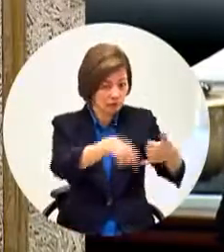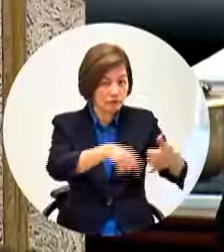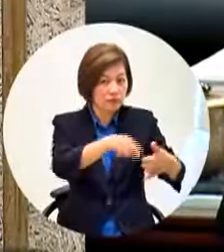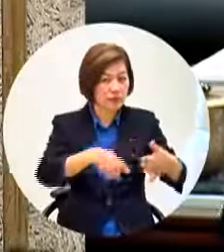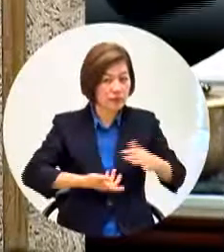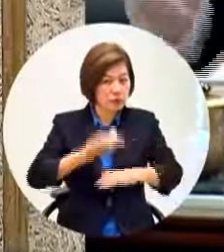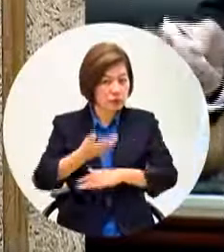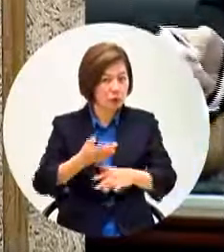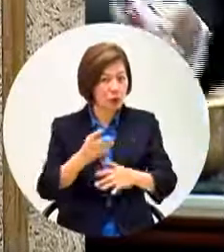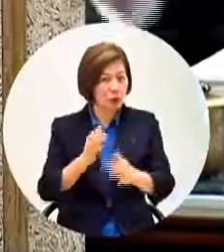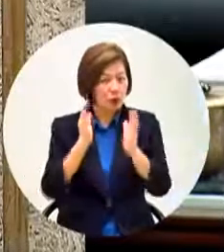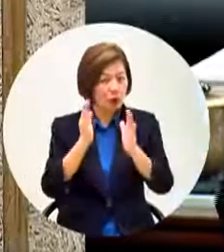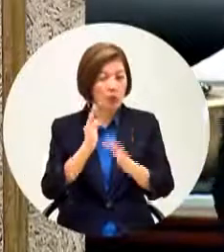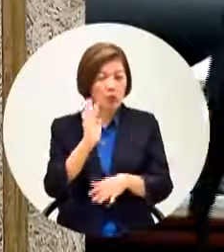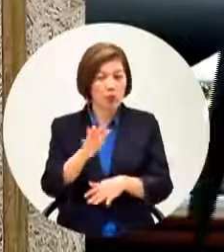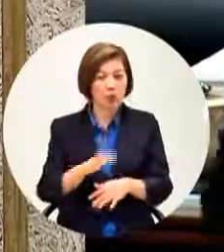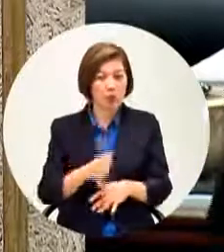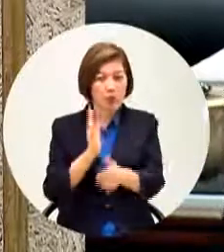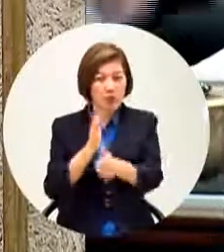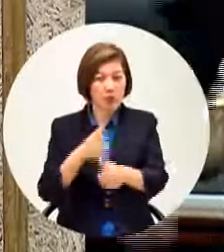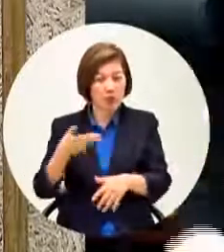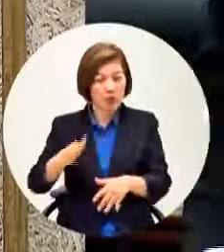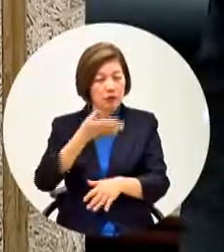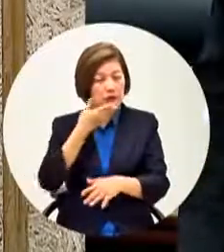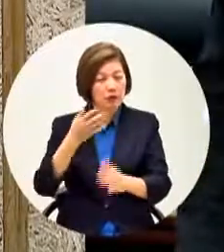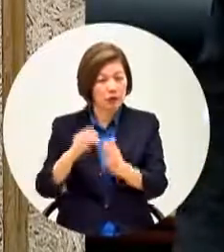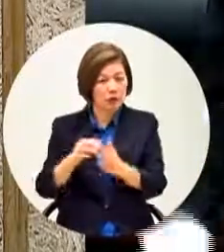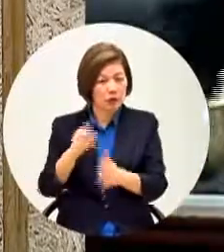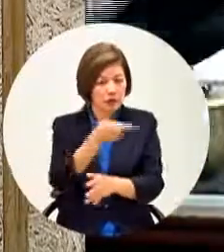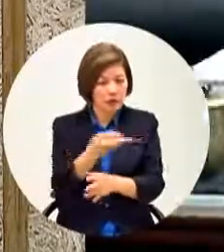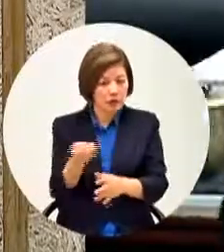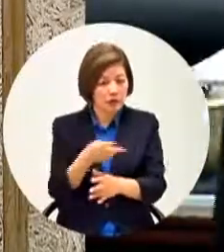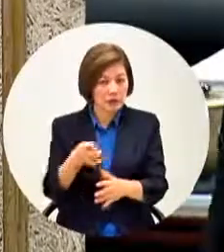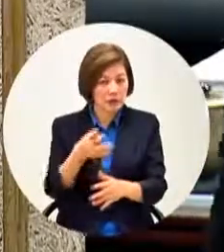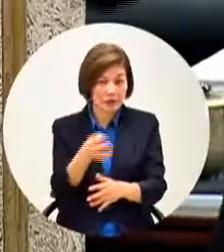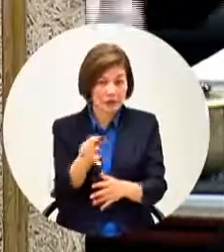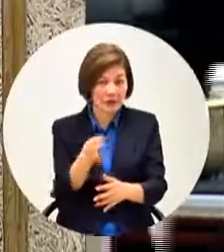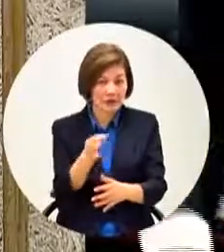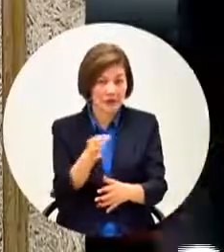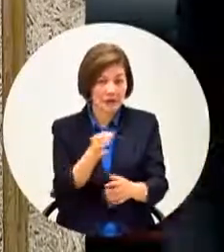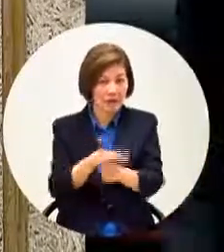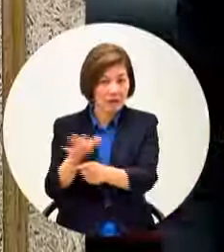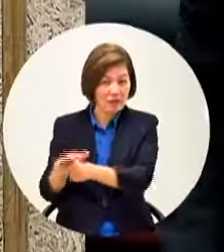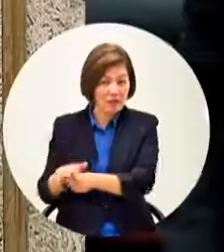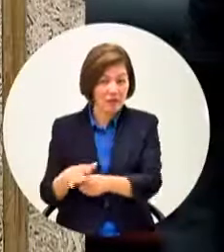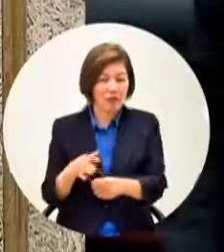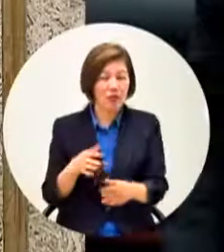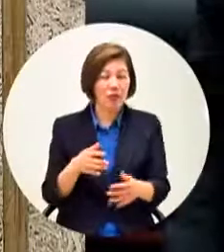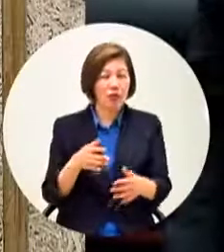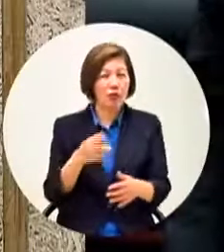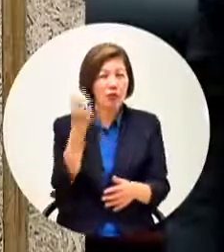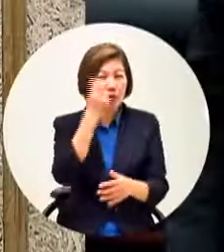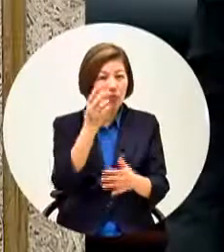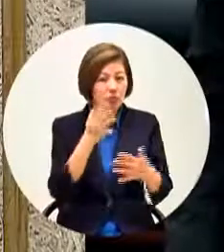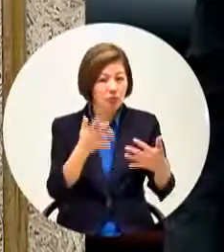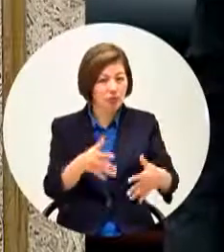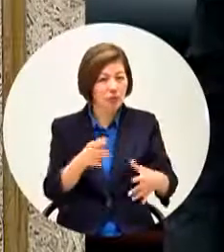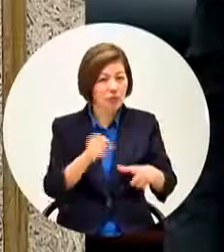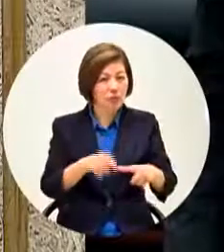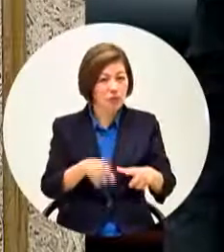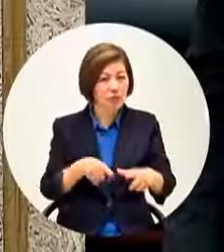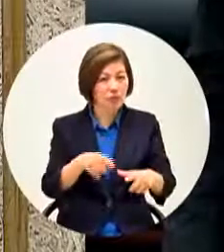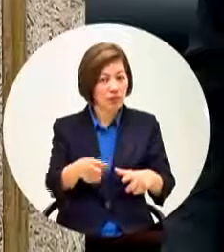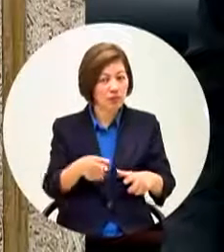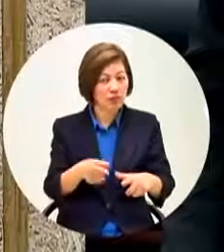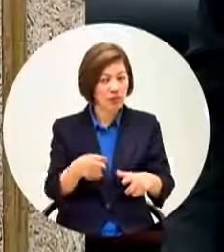利安的水利局啊，这两条经费是毋是都变两个顾问公司？那设